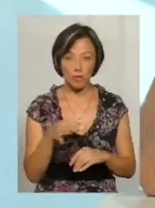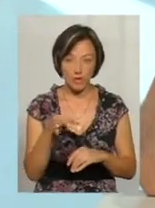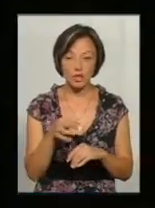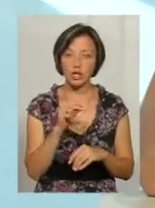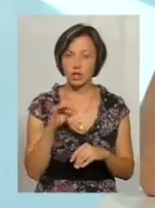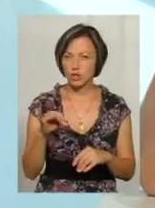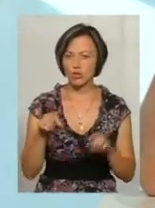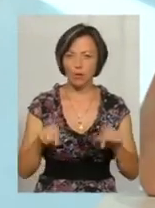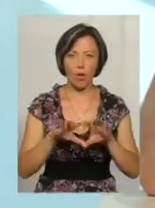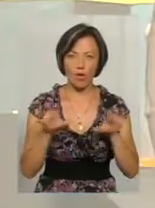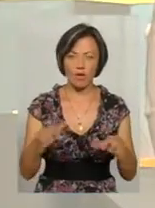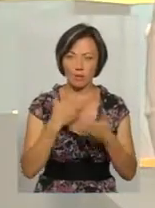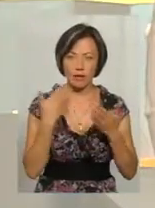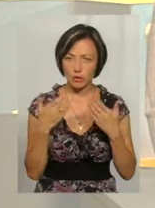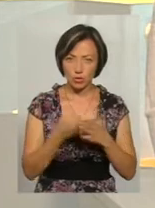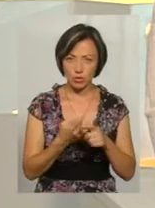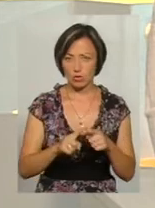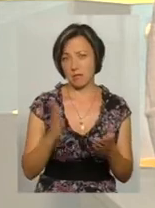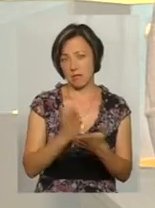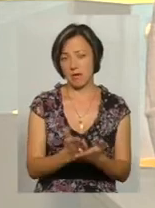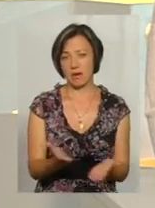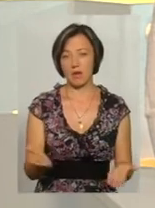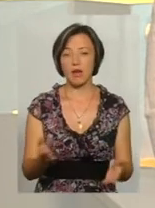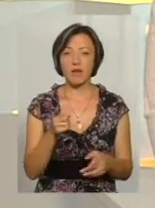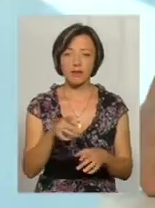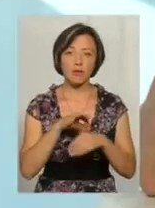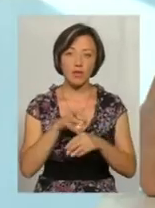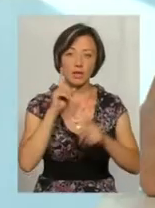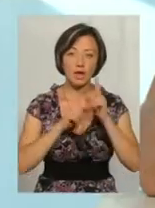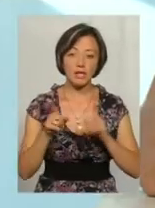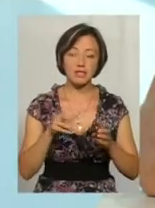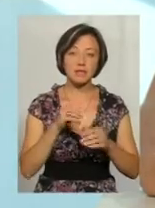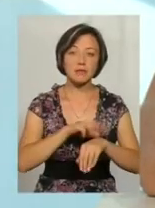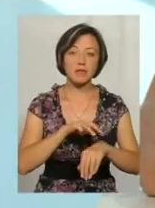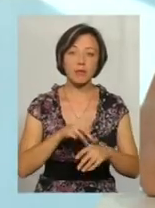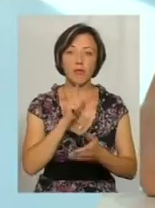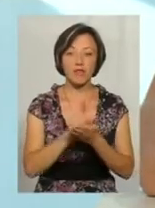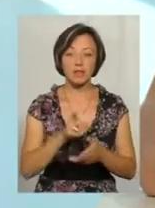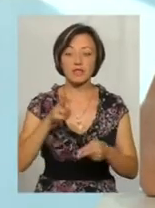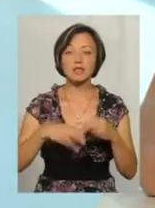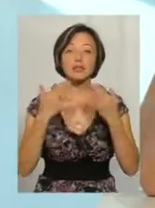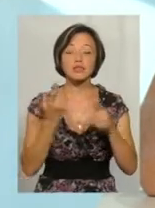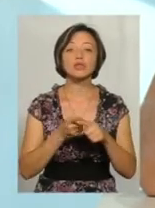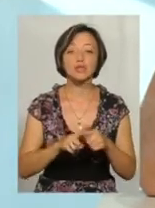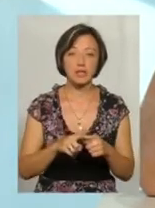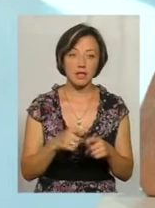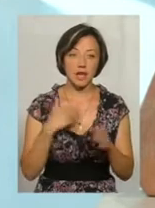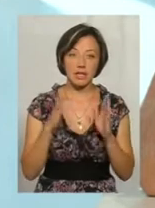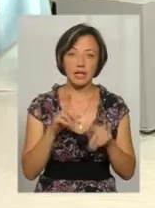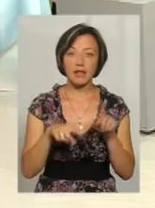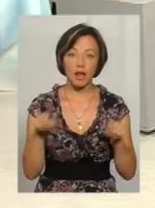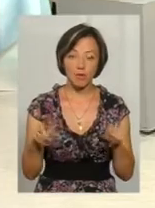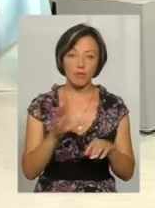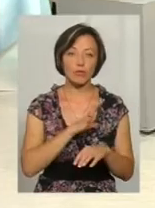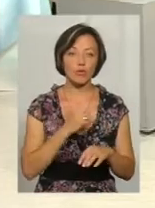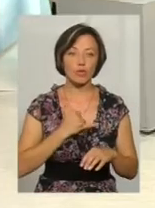чи тут голова не має відношення до цього? Має пряме. Тому що він проводить наряди з тими силовиками, повинні ці питати, що це є. Це я вам навів тільки дежу. Була